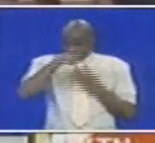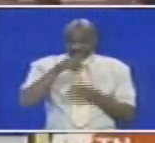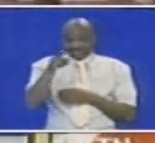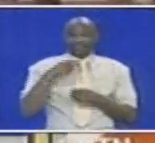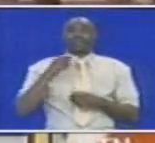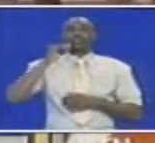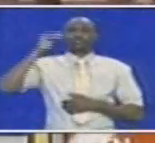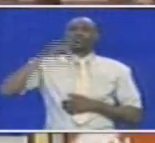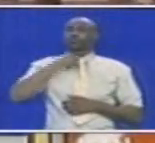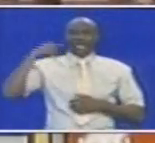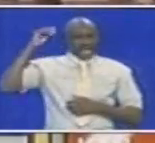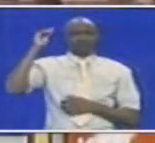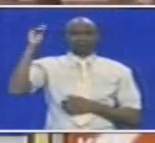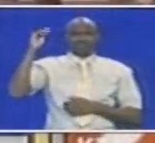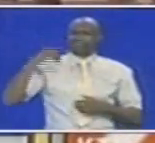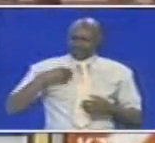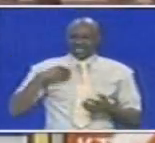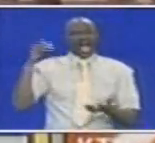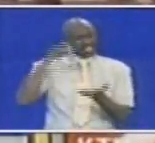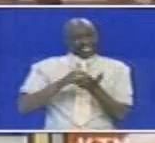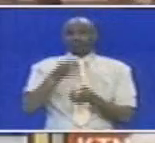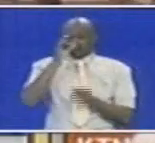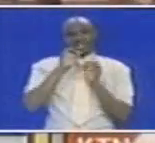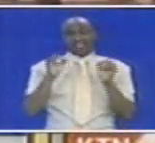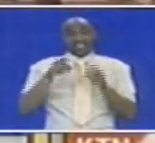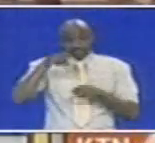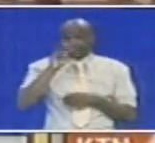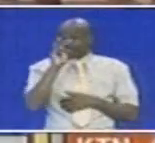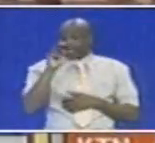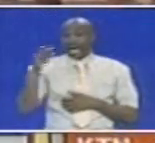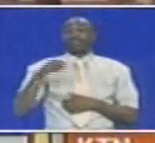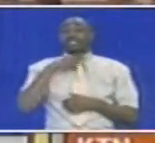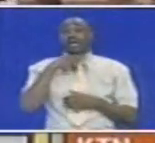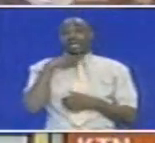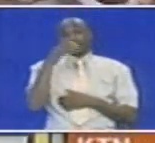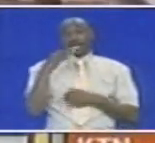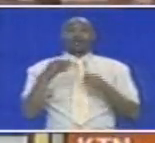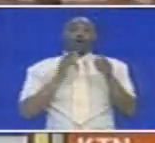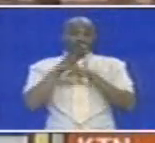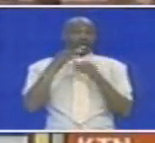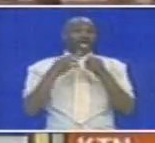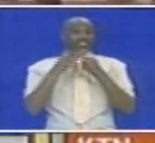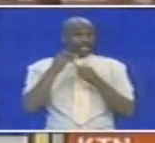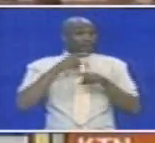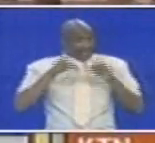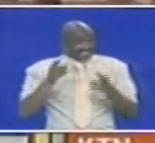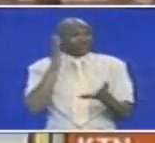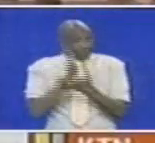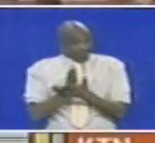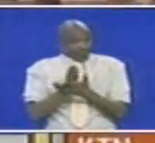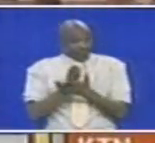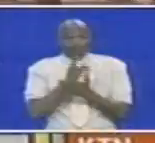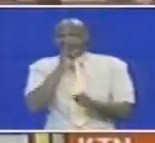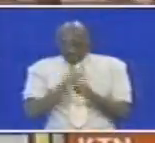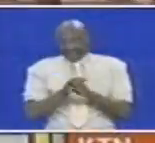wameapa kutobugia tena vileo baada ya kushuhudia vifo vya Wakenya zaidi ya 80. Lakini je, watatimiza ahadi zao kwa